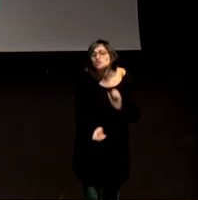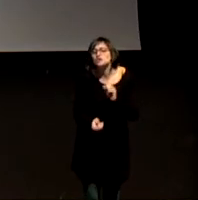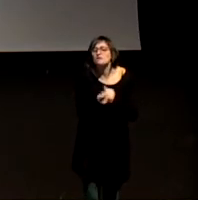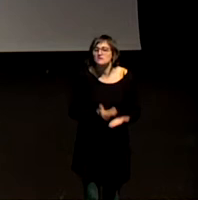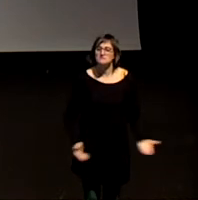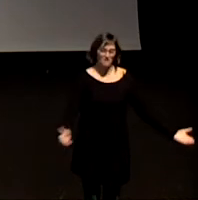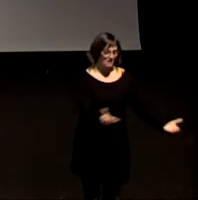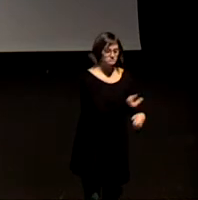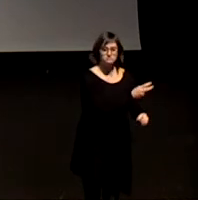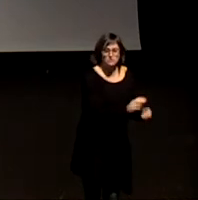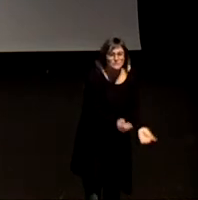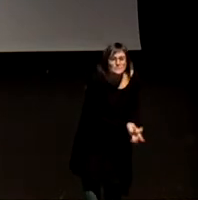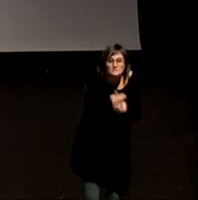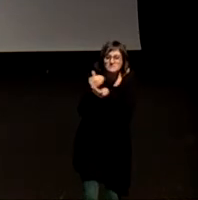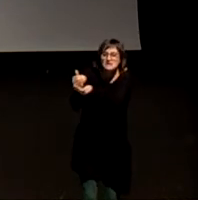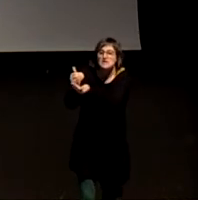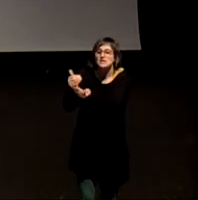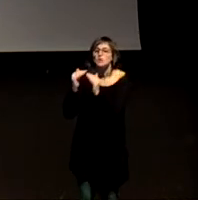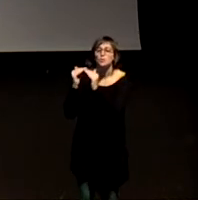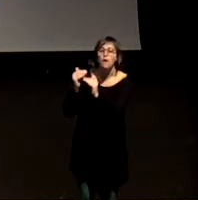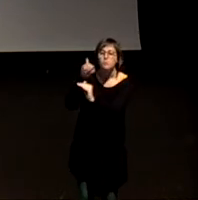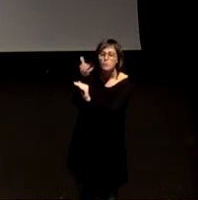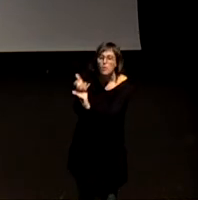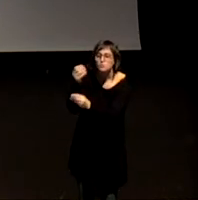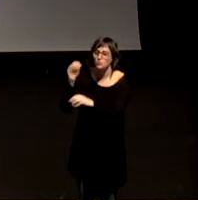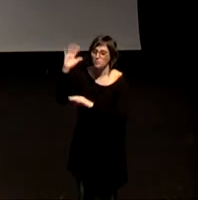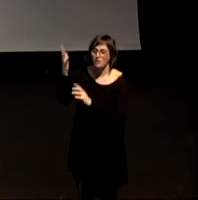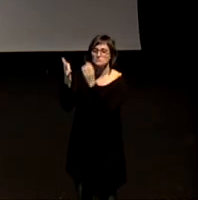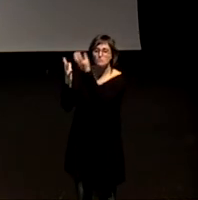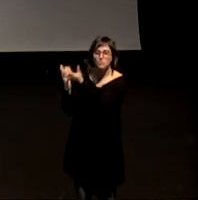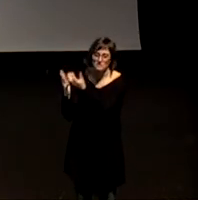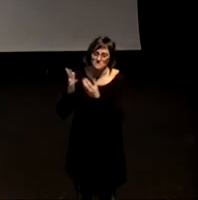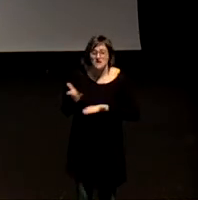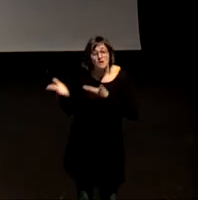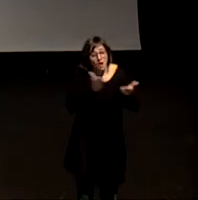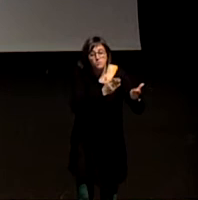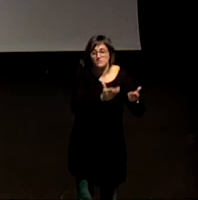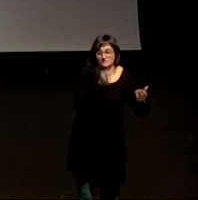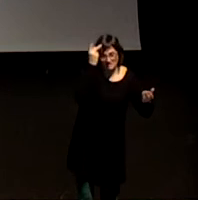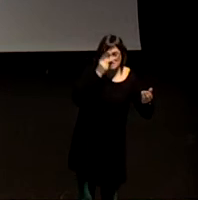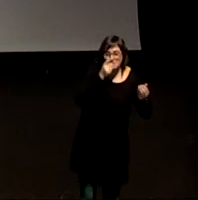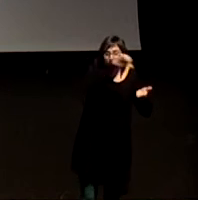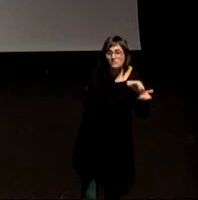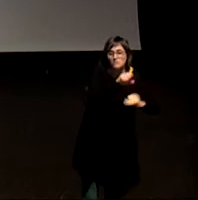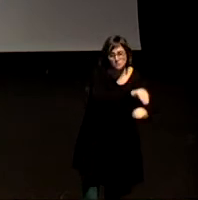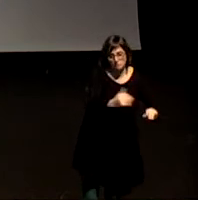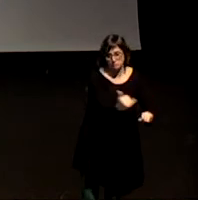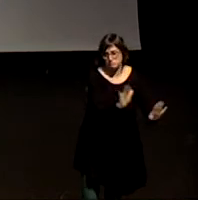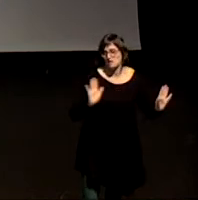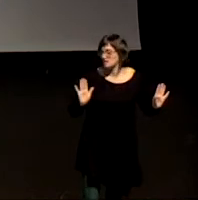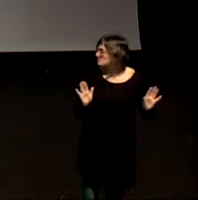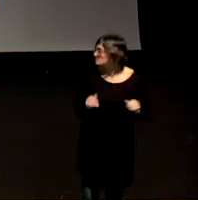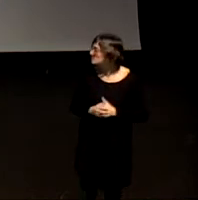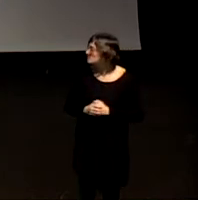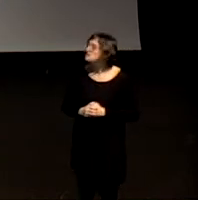sur une branche et vous laisser faire la nature mais l'a mené dans un centre de soin ça c'est pas la bonne solution au passage quand